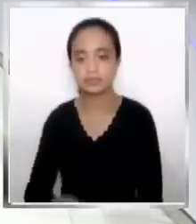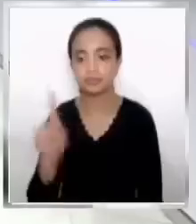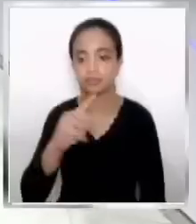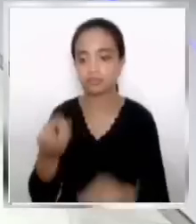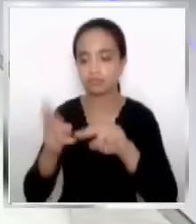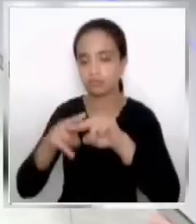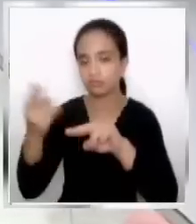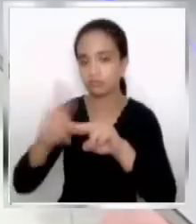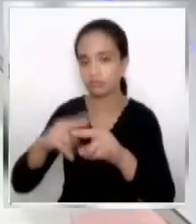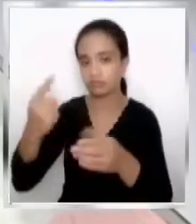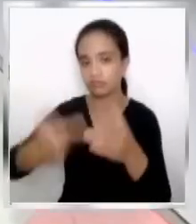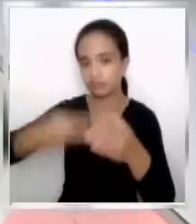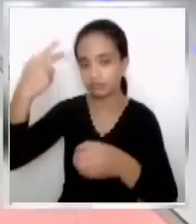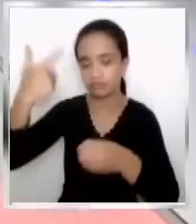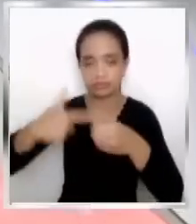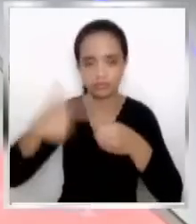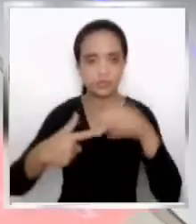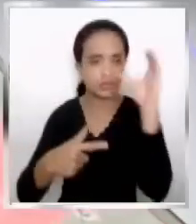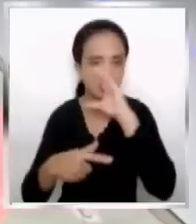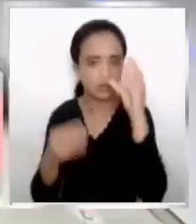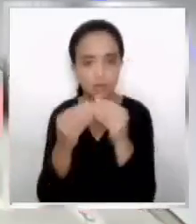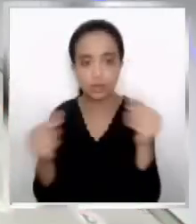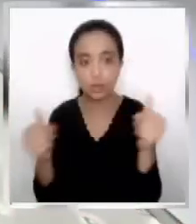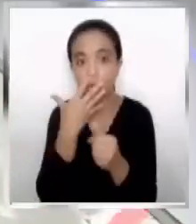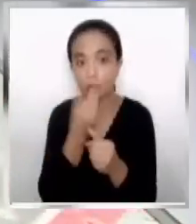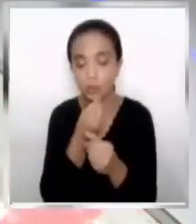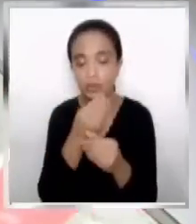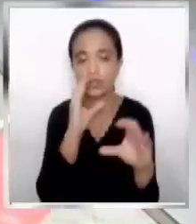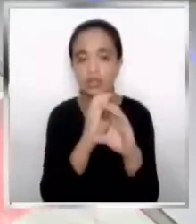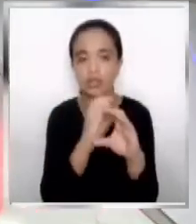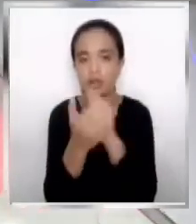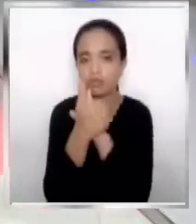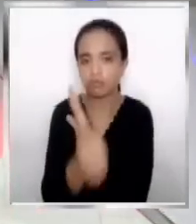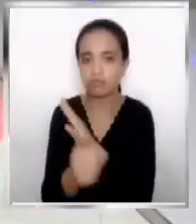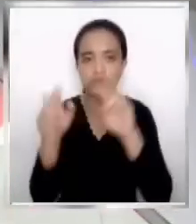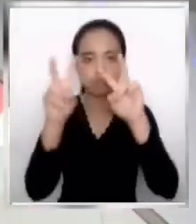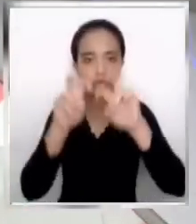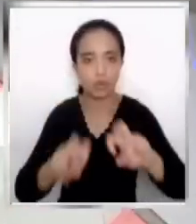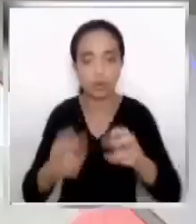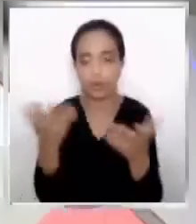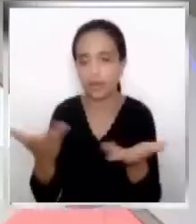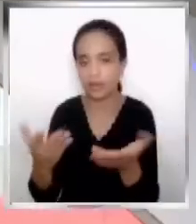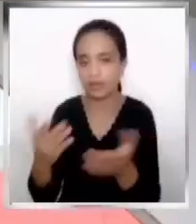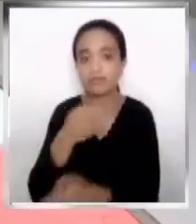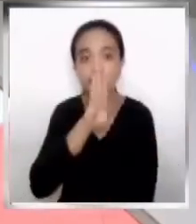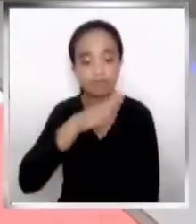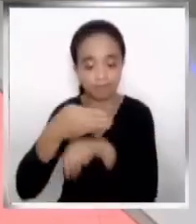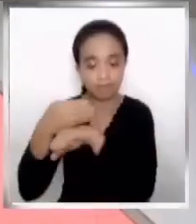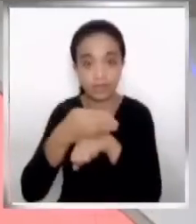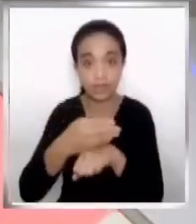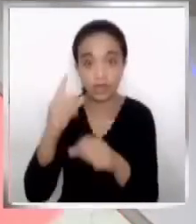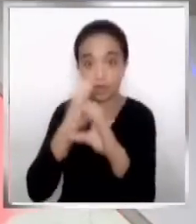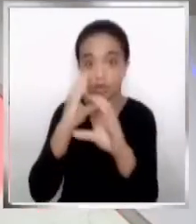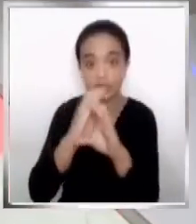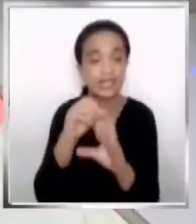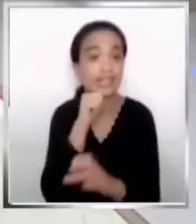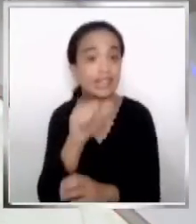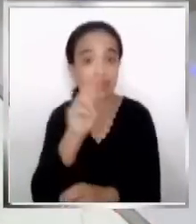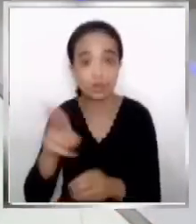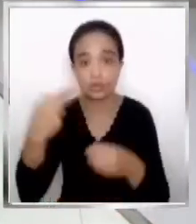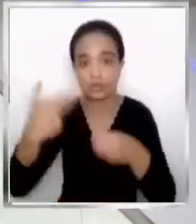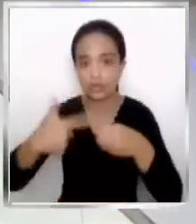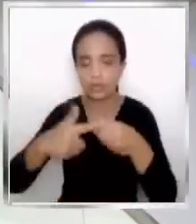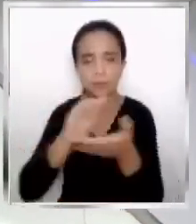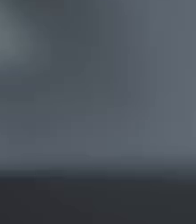gasolina hinahanapan ng solusyon ng isang car enthusiast mula sa Bataan ang kanyang kotseng de gasolina ginawa niyang de